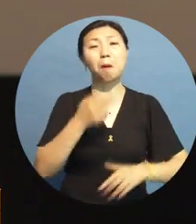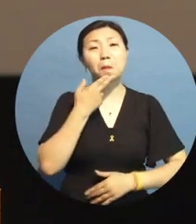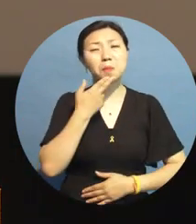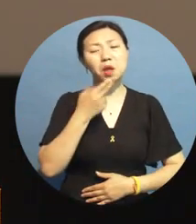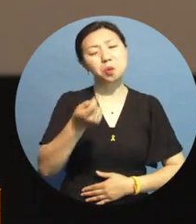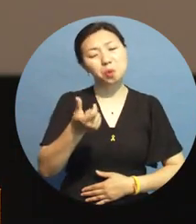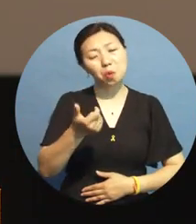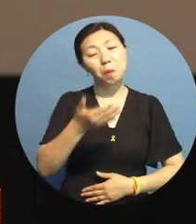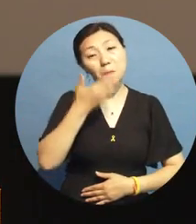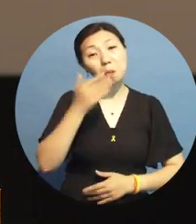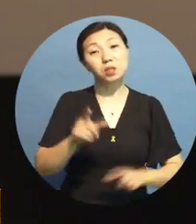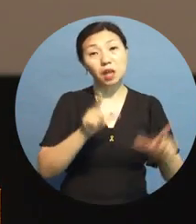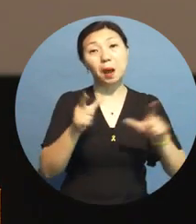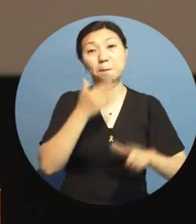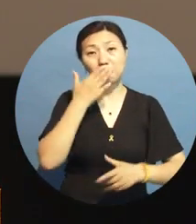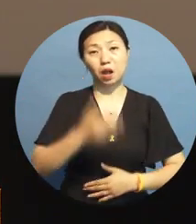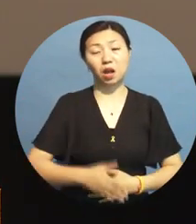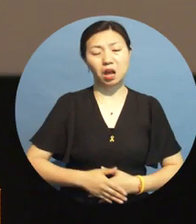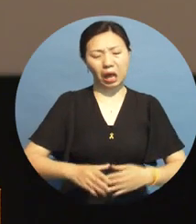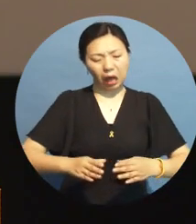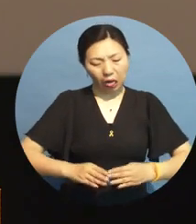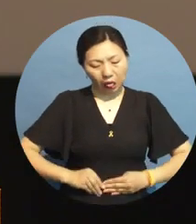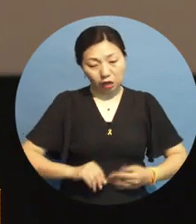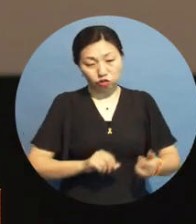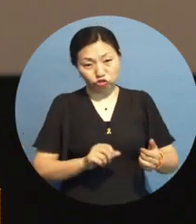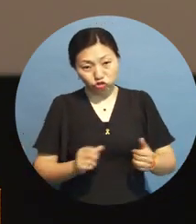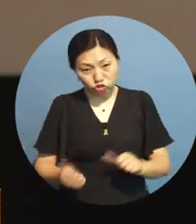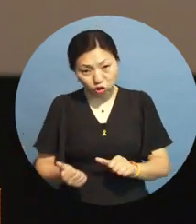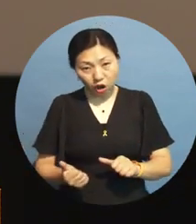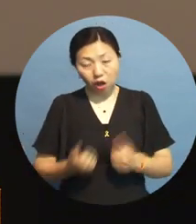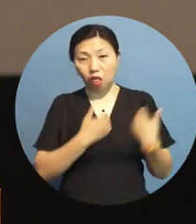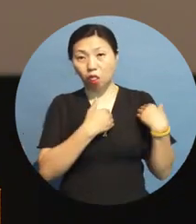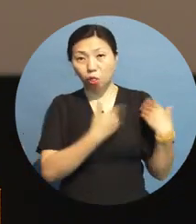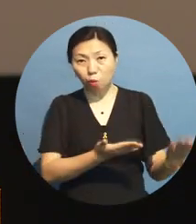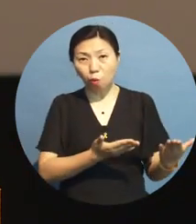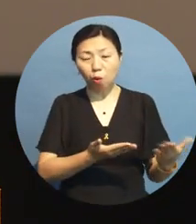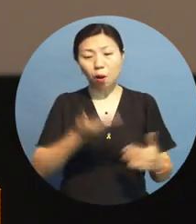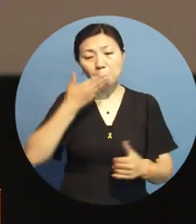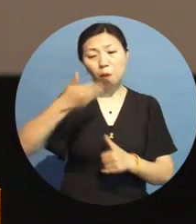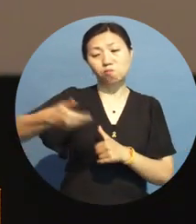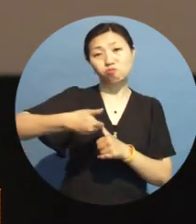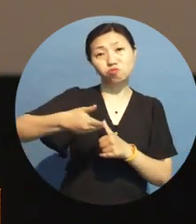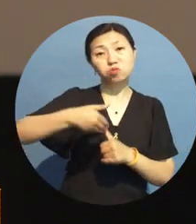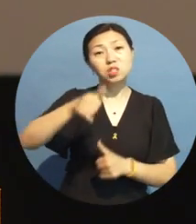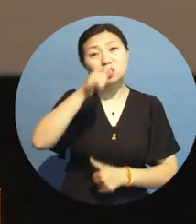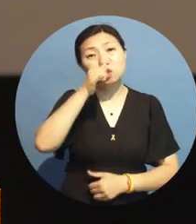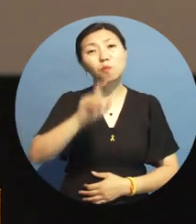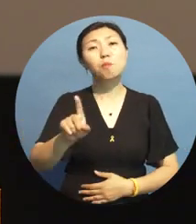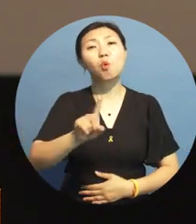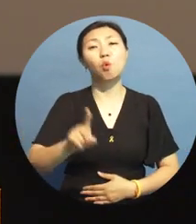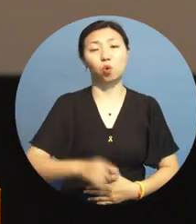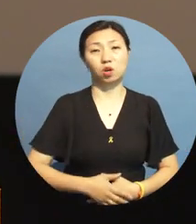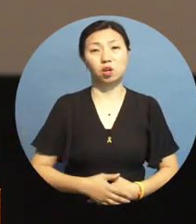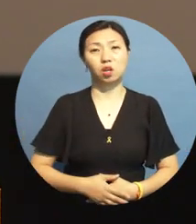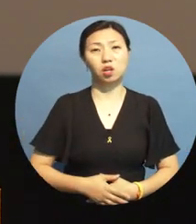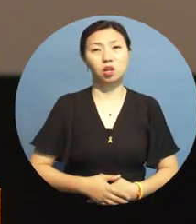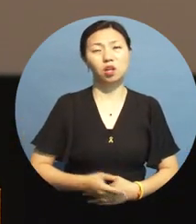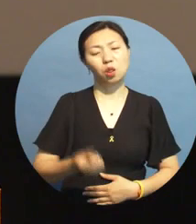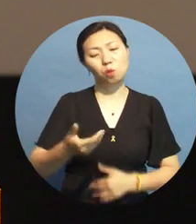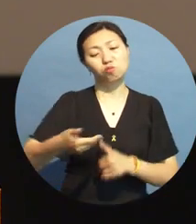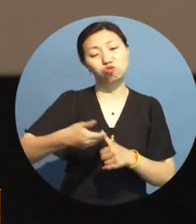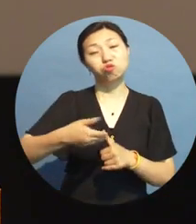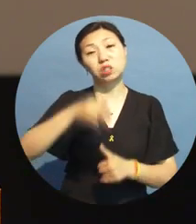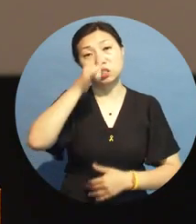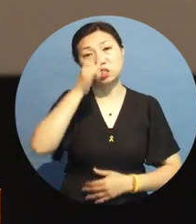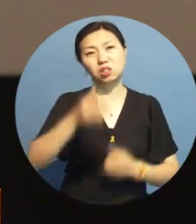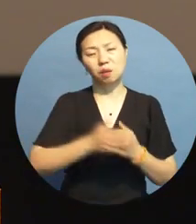말이야. 네. 굶어 죽도록 내버려 둬요. 뭘 먹여요? 뭘 먹여? 그렇기 때문에